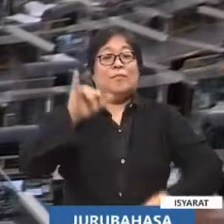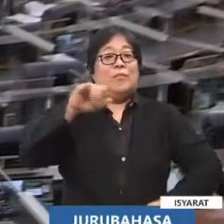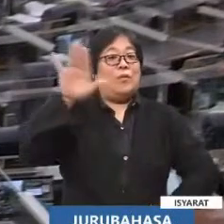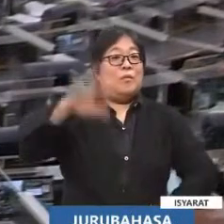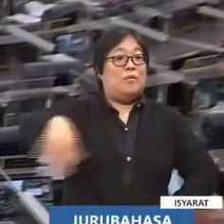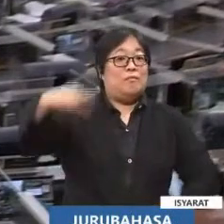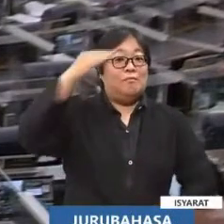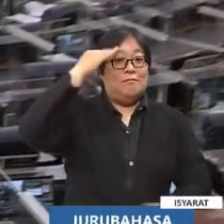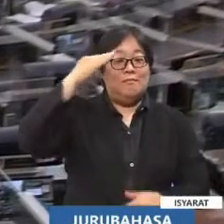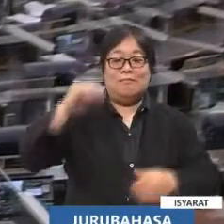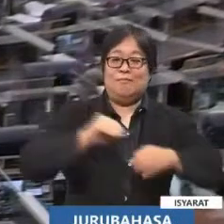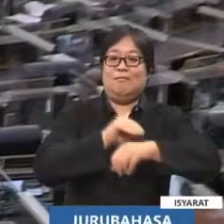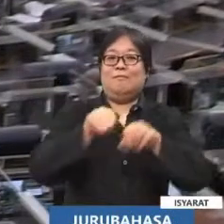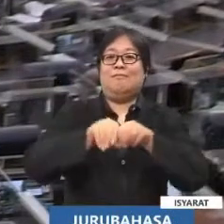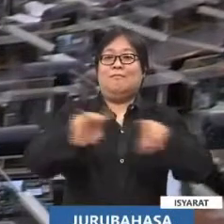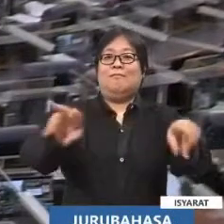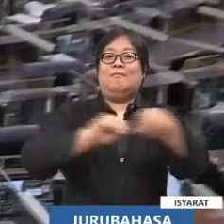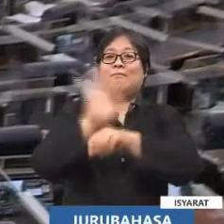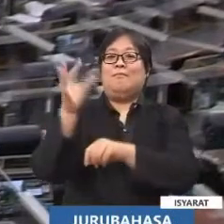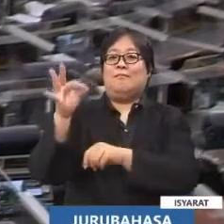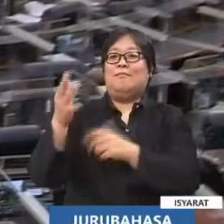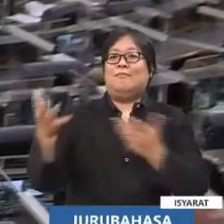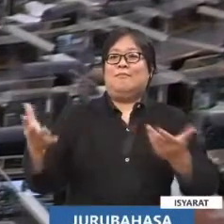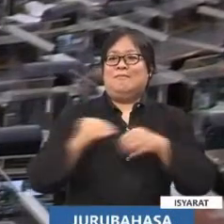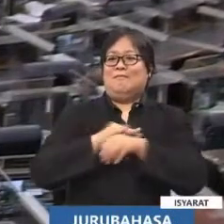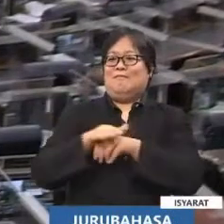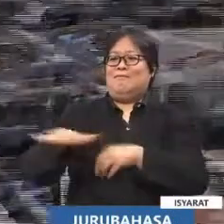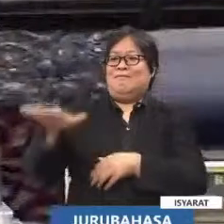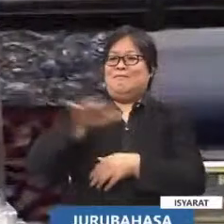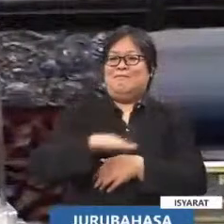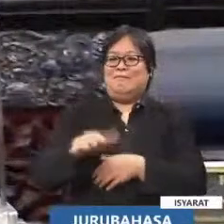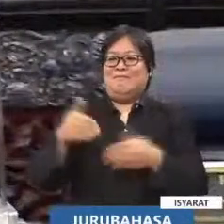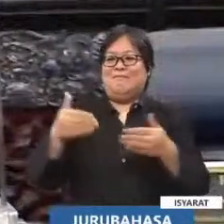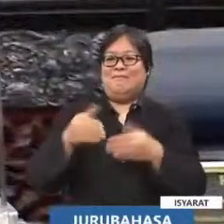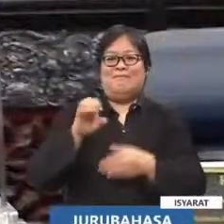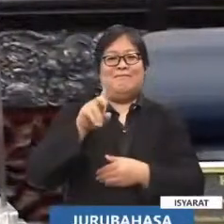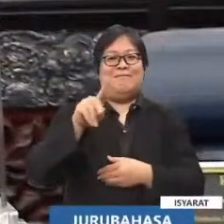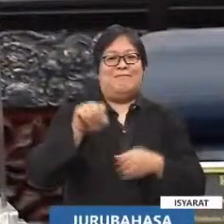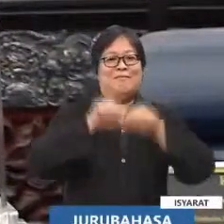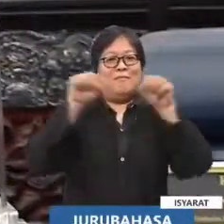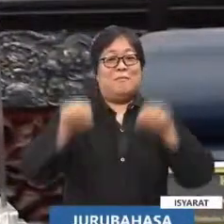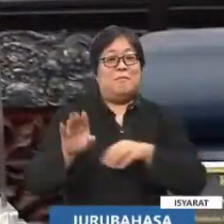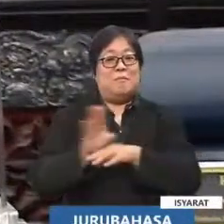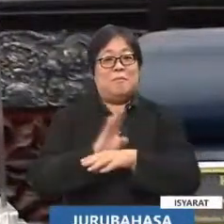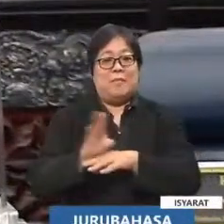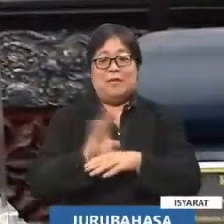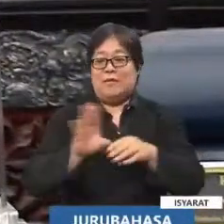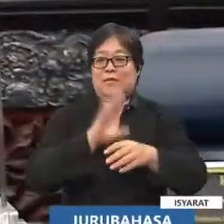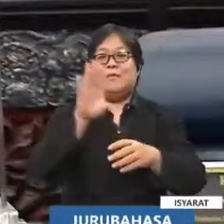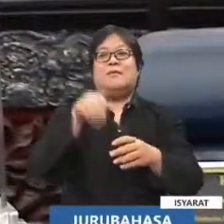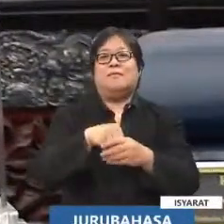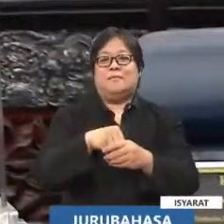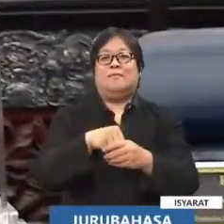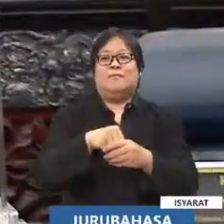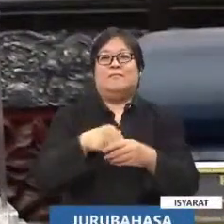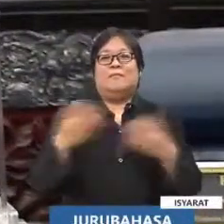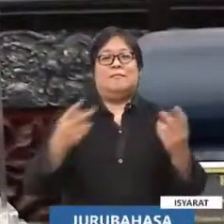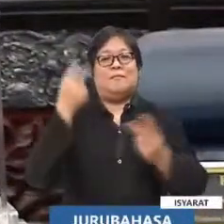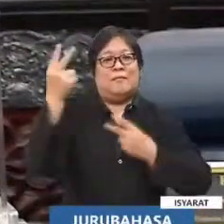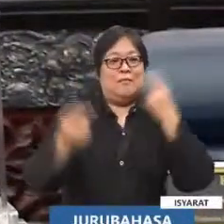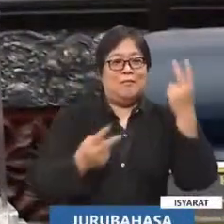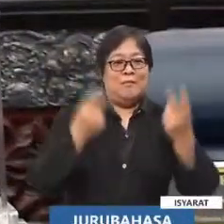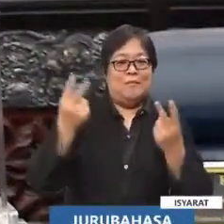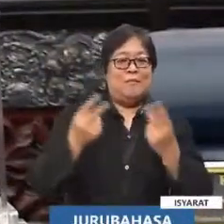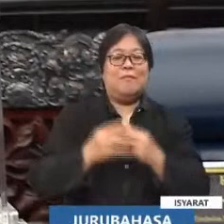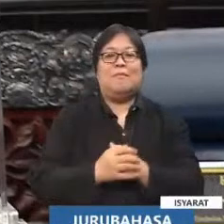sedia maklum, pandemik COVID-19 telah menjelaskan hampir keseluruhan ekosistem perniagaan termasuklah yang berkaitan dengan